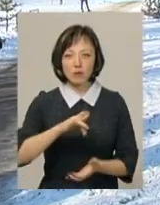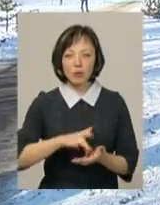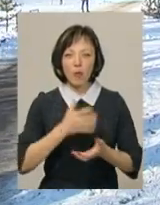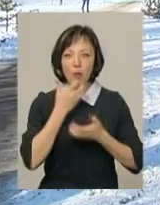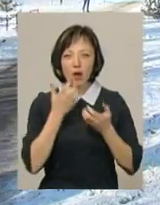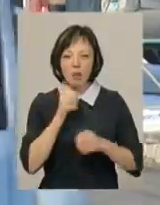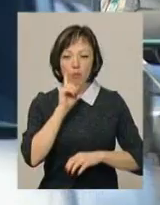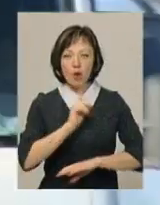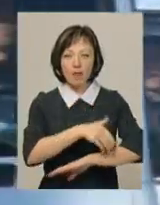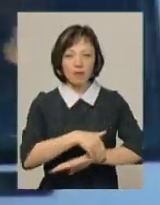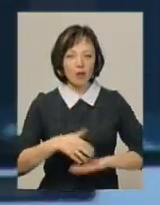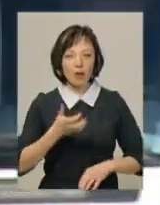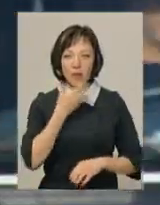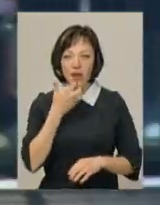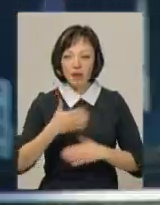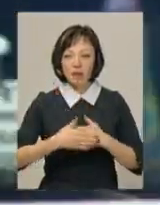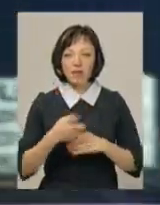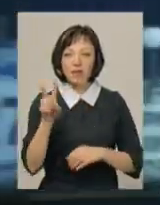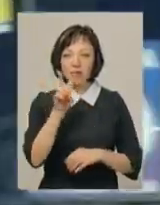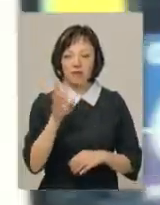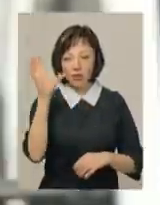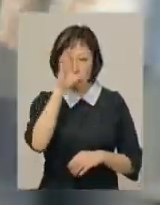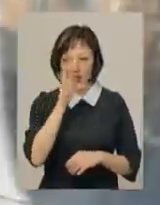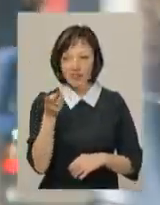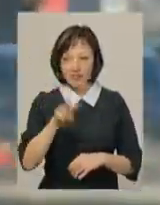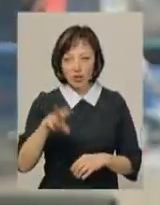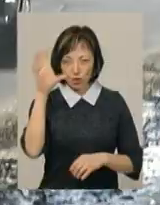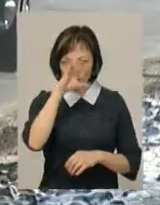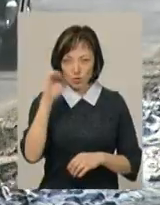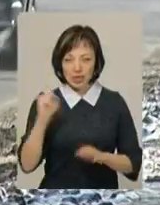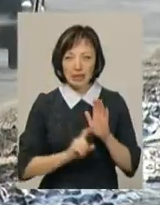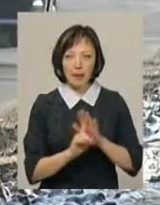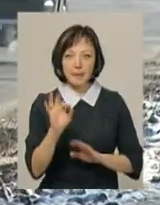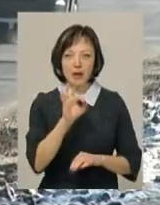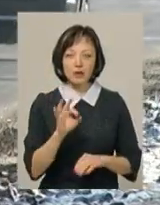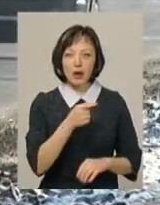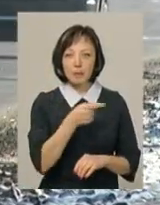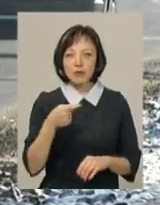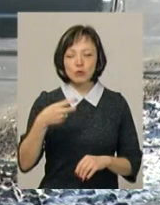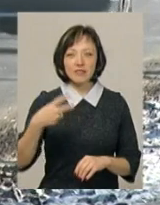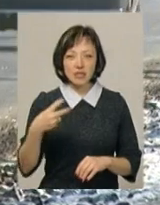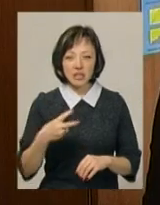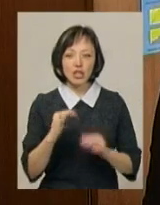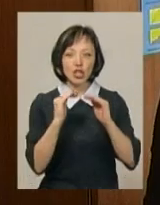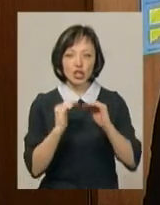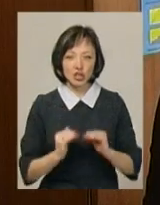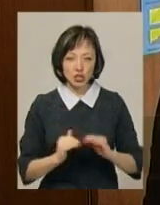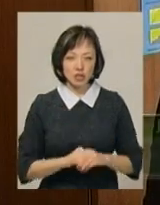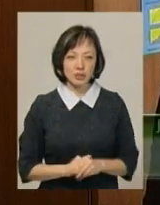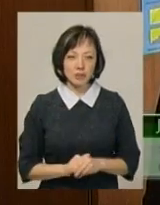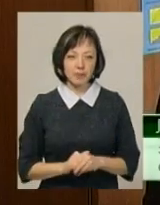поки на дворі не потепліє. У найближчі дві ночі, каже синоптик Люся Ковалишина, температура сягатиме мінус 20 і нижче.